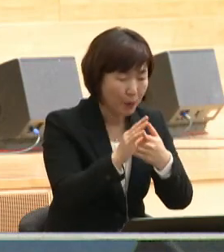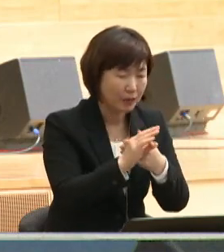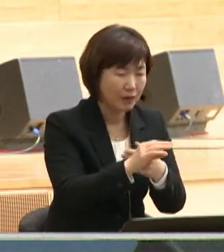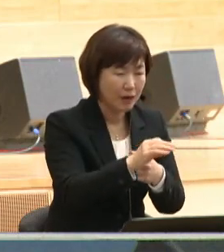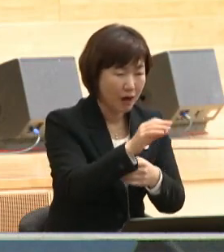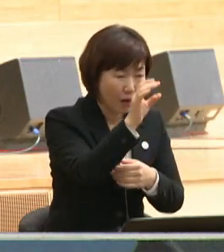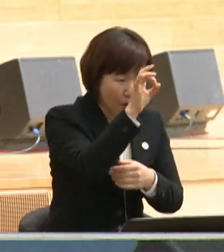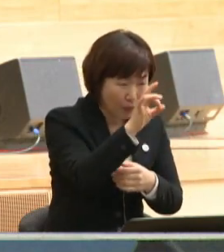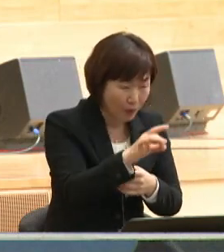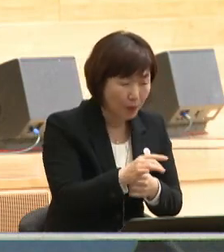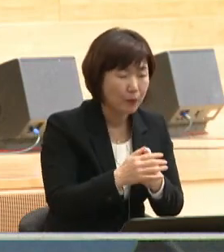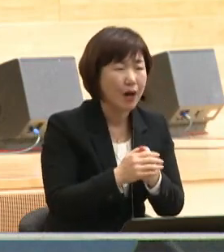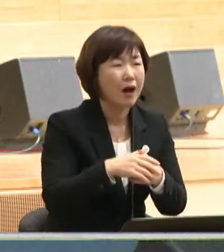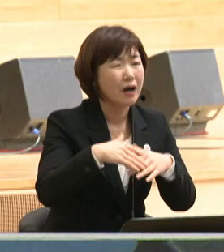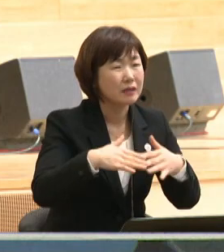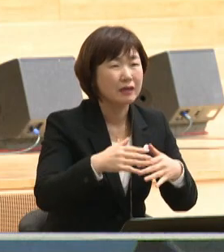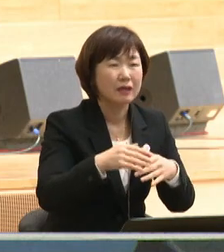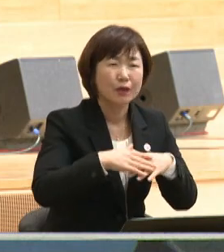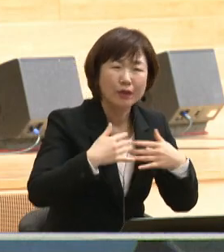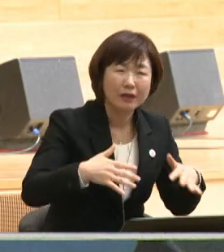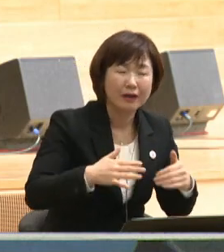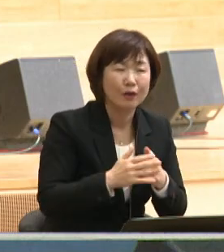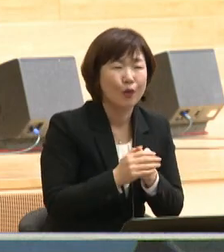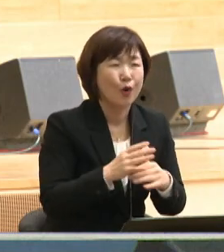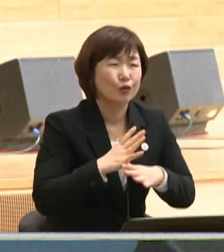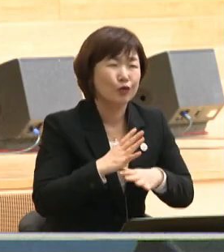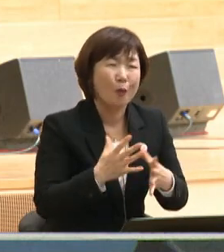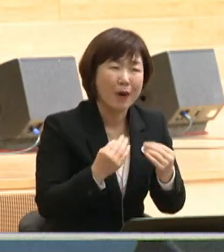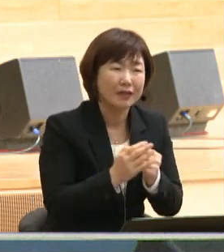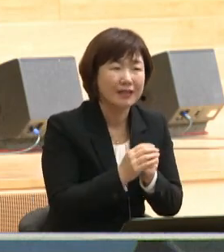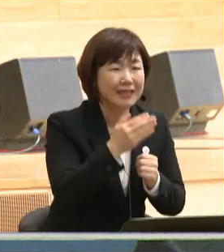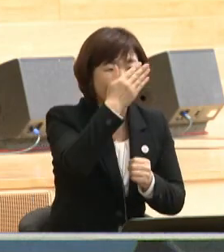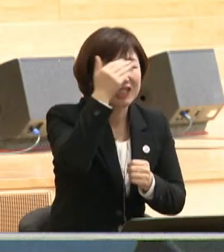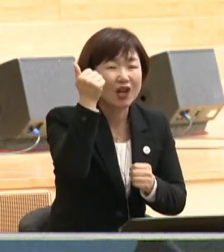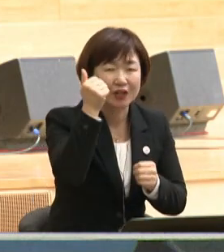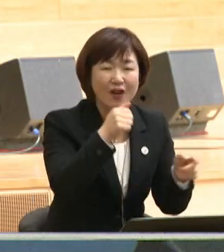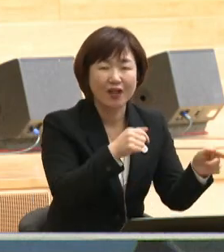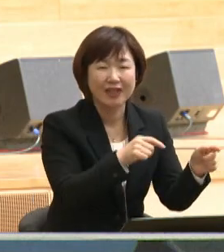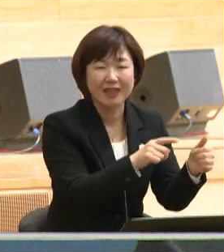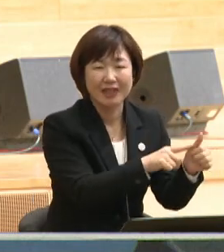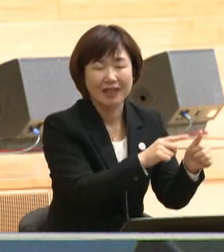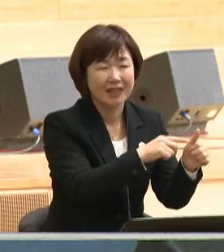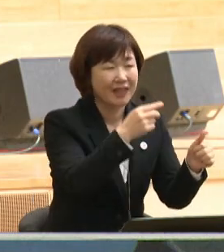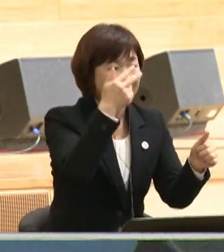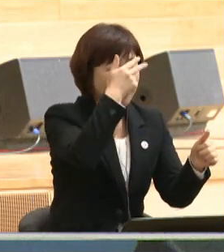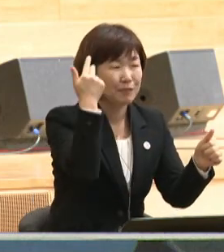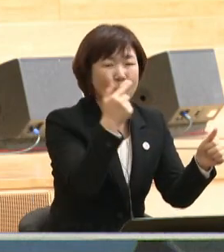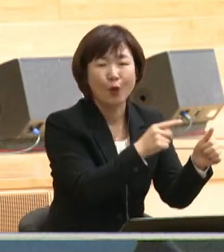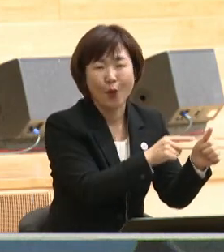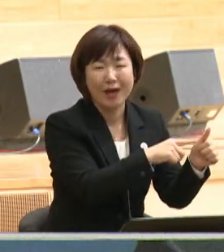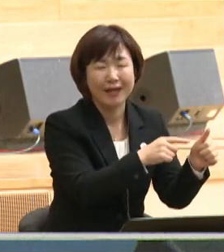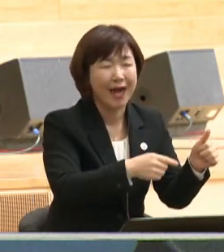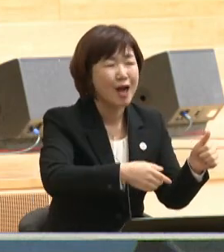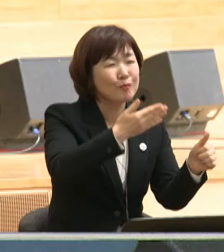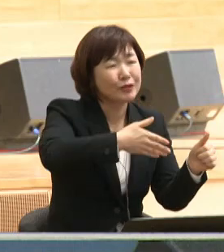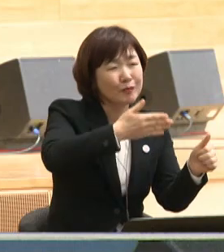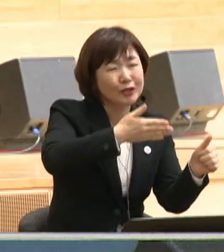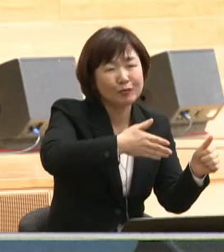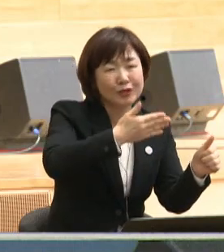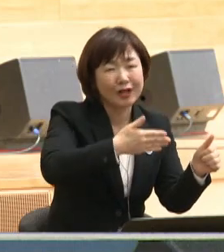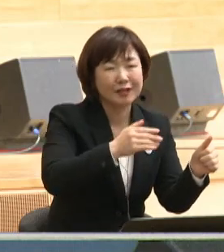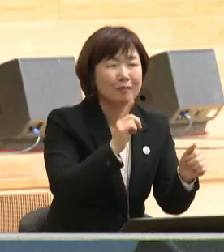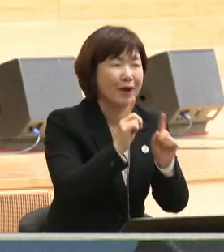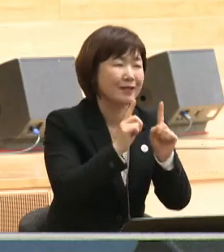아직 연약하고 두려움이 많은 청년 디모데를 향한 당부의 메시지가 굉장히 가득 담겨져